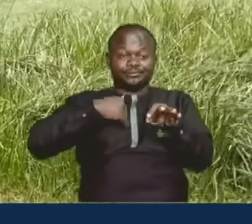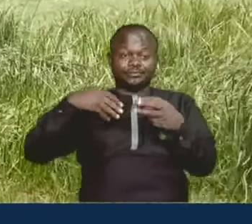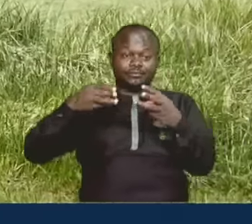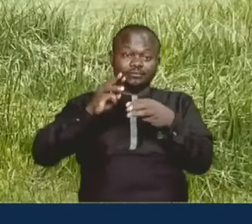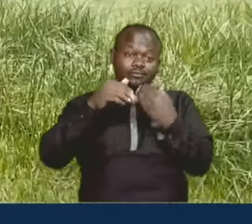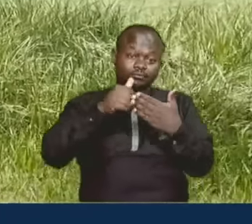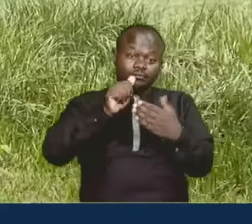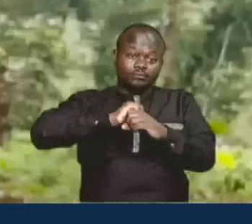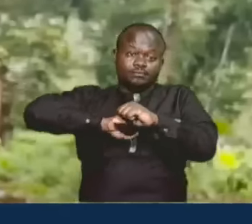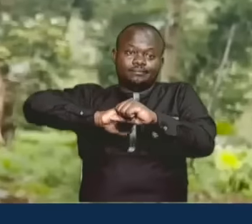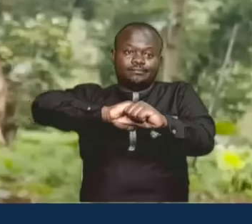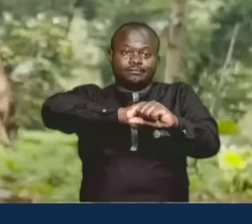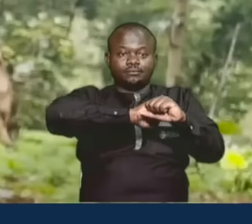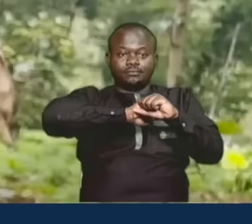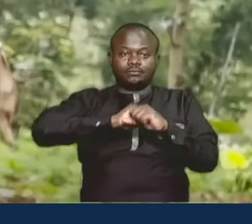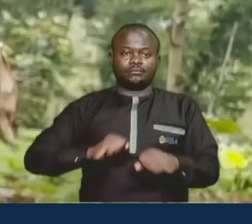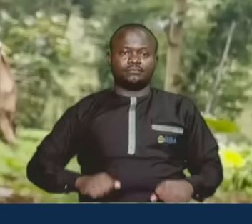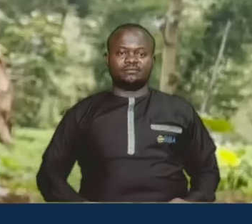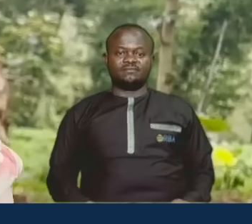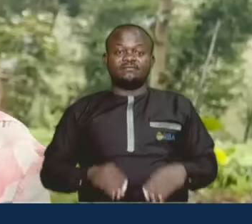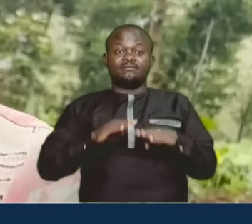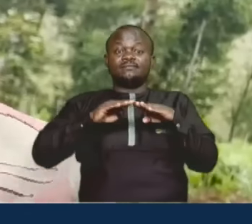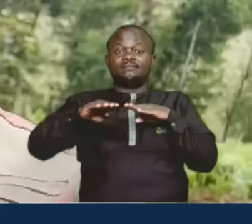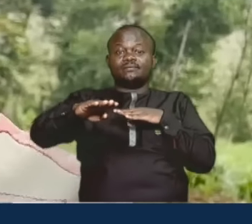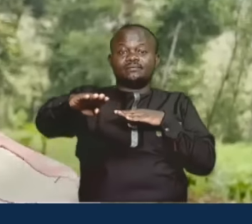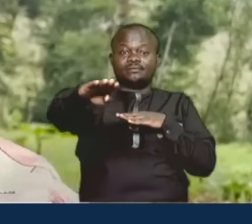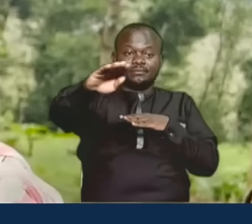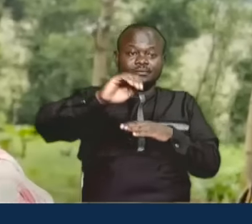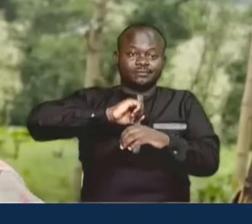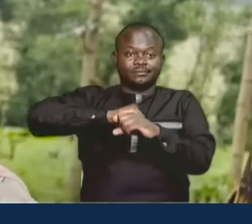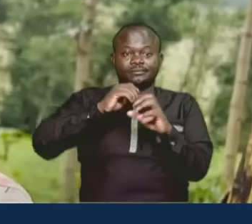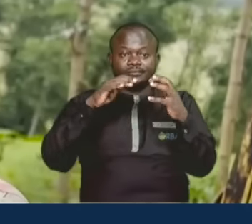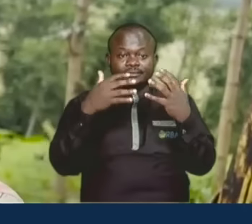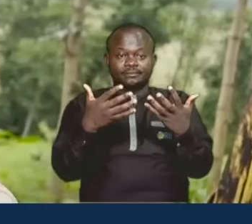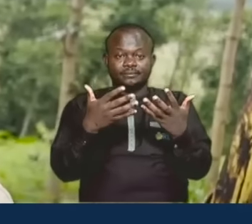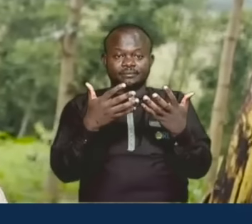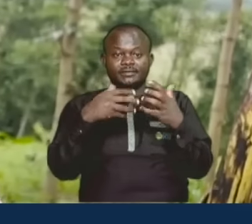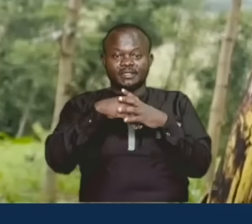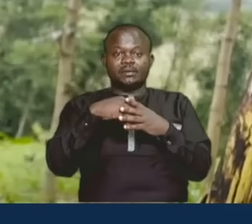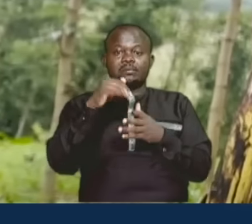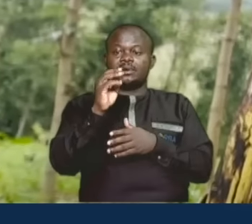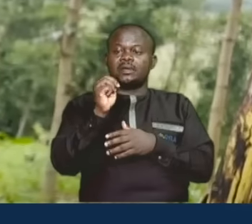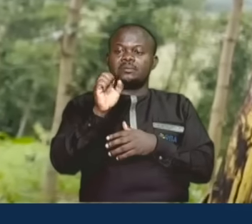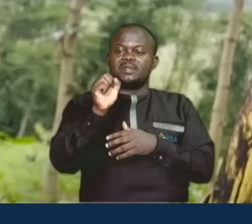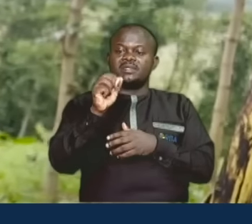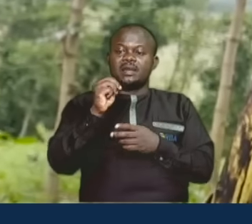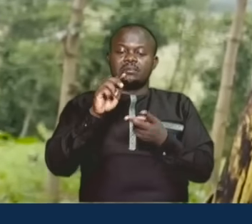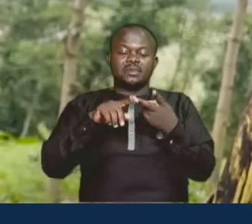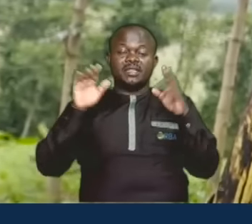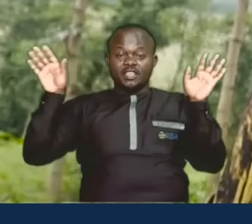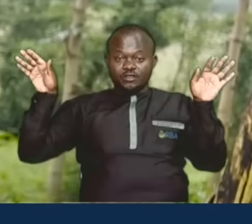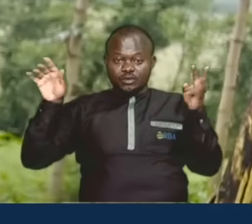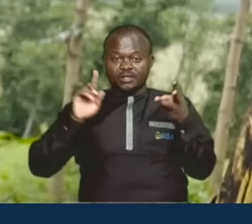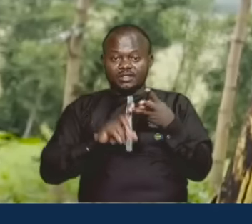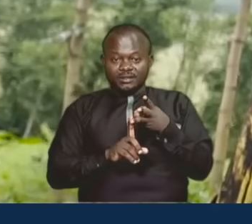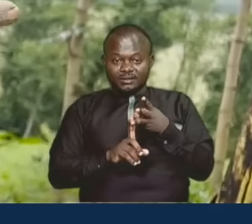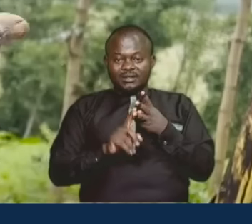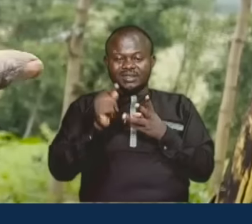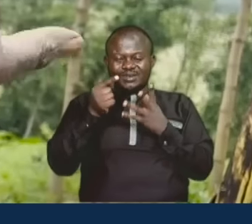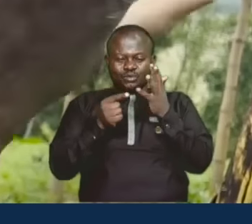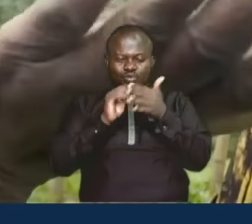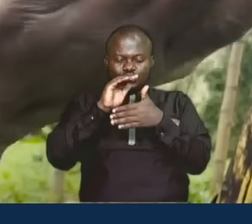basigaye bakibungabunga. Urugezi ukuntu turubungabunze, habamo imisambi, hakabamo inyoni, hakabamo utuntu